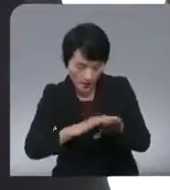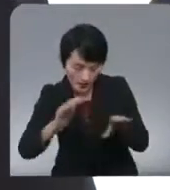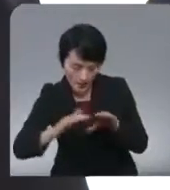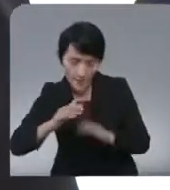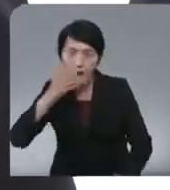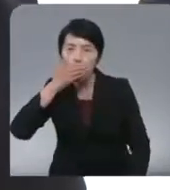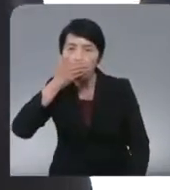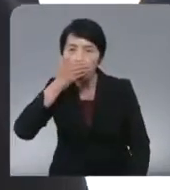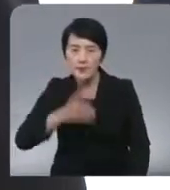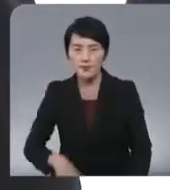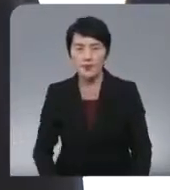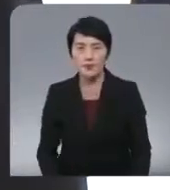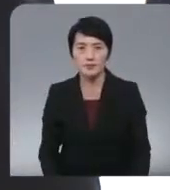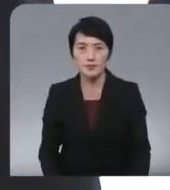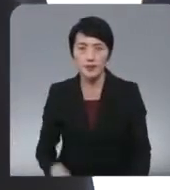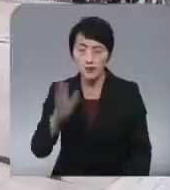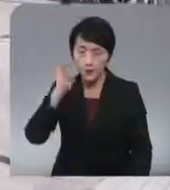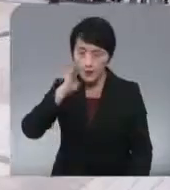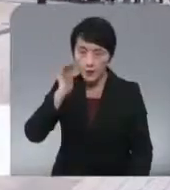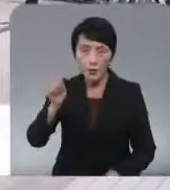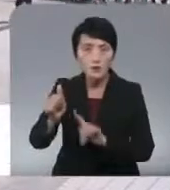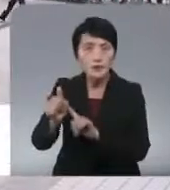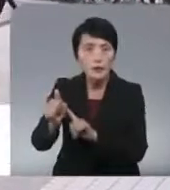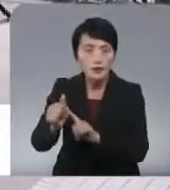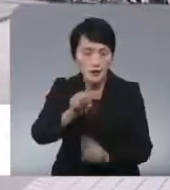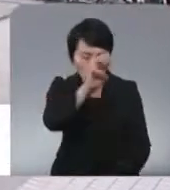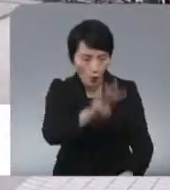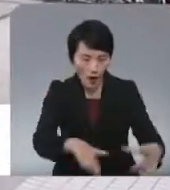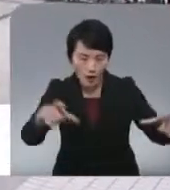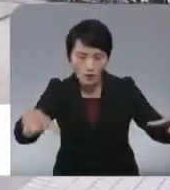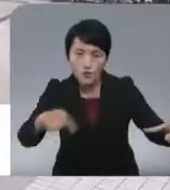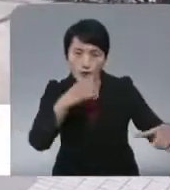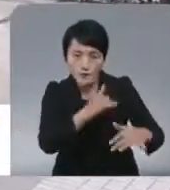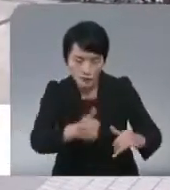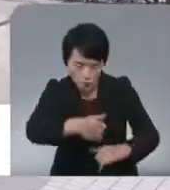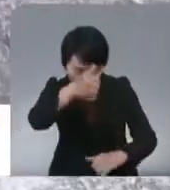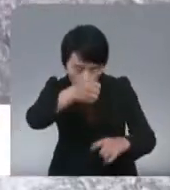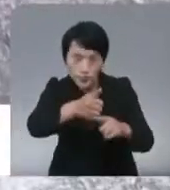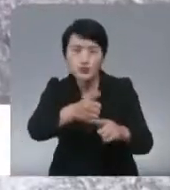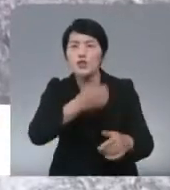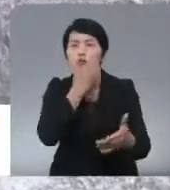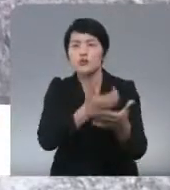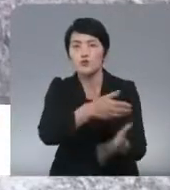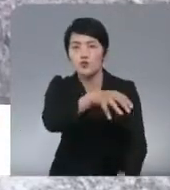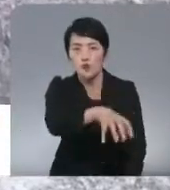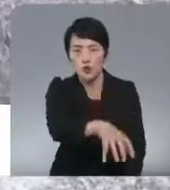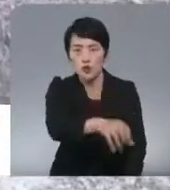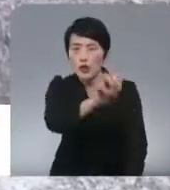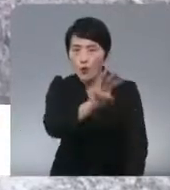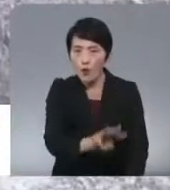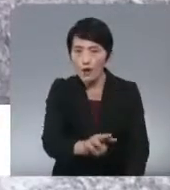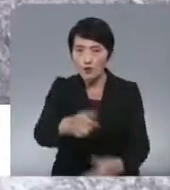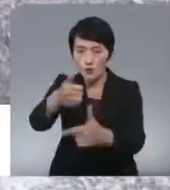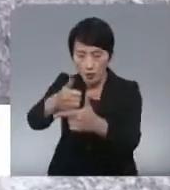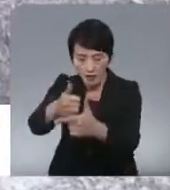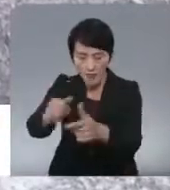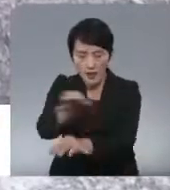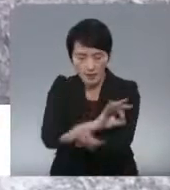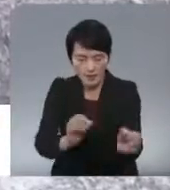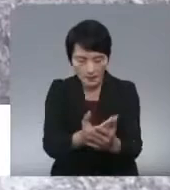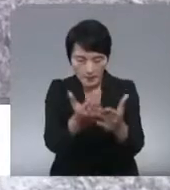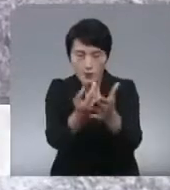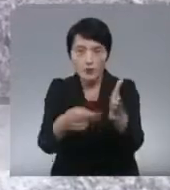精神は国民統合の礎だと述べました就任式のあいさつで統合という